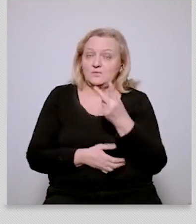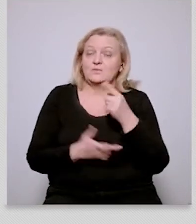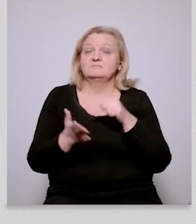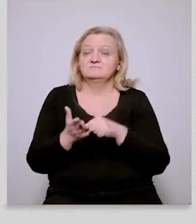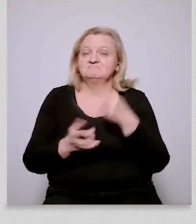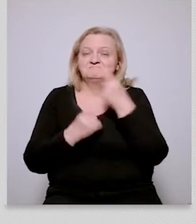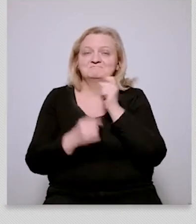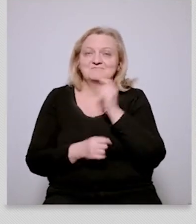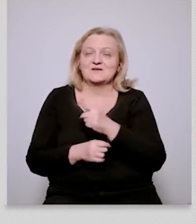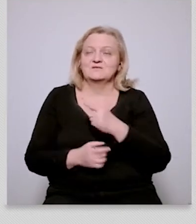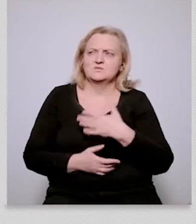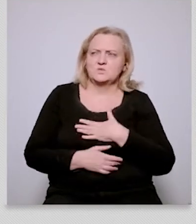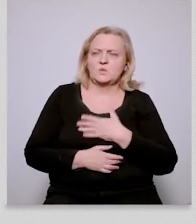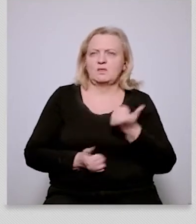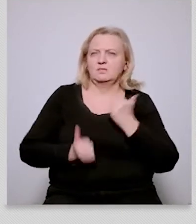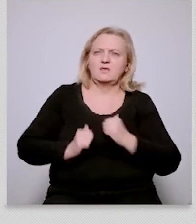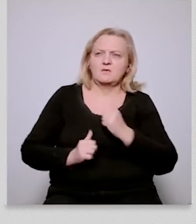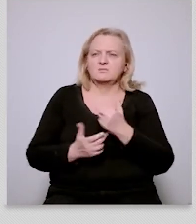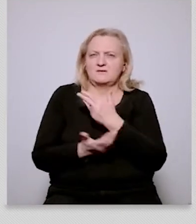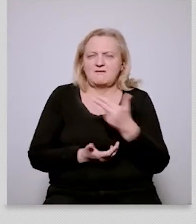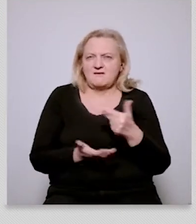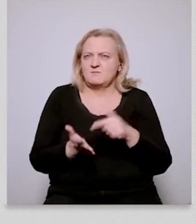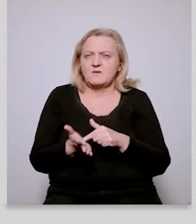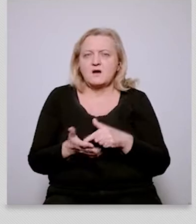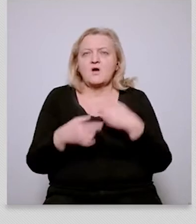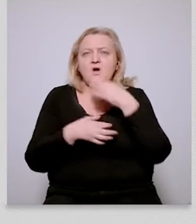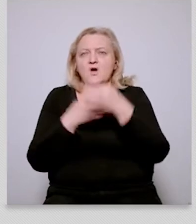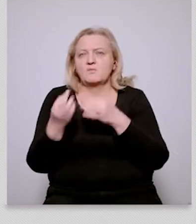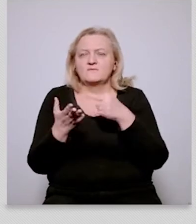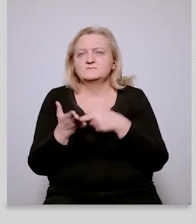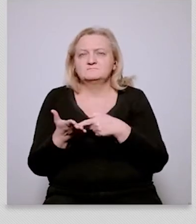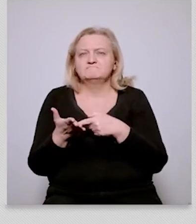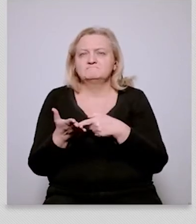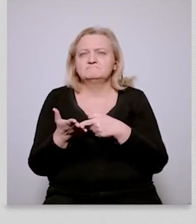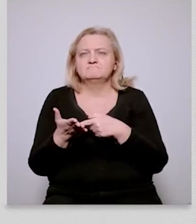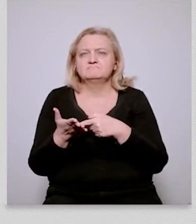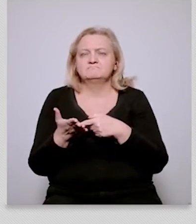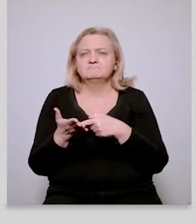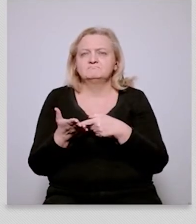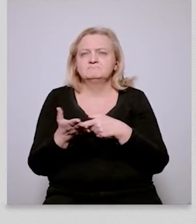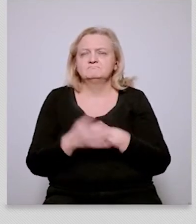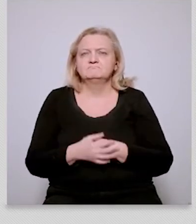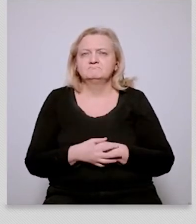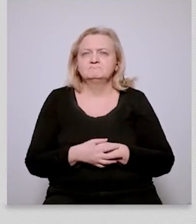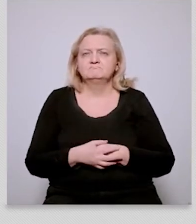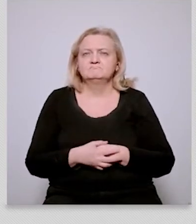pojawiają się niepokojące rzeczy, mianowicie mówi się o tym, że